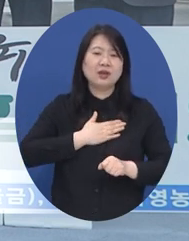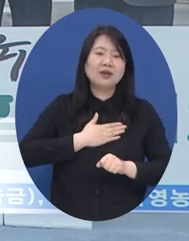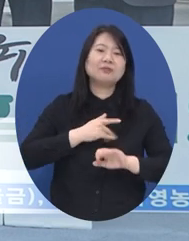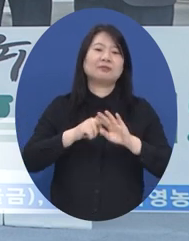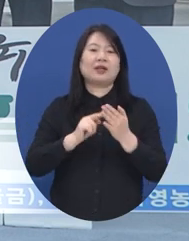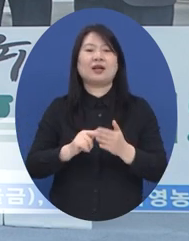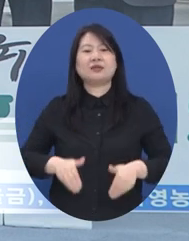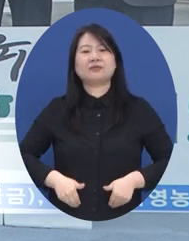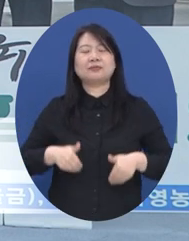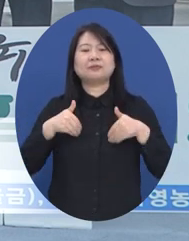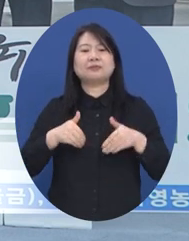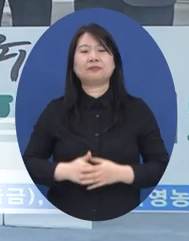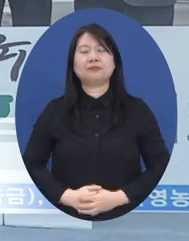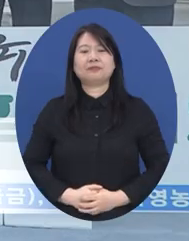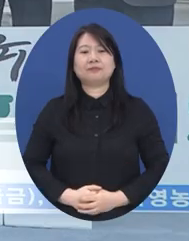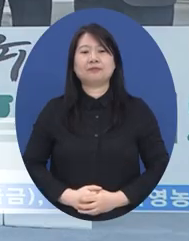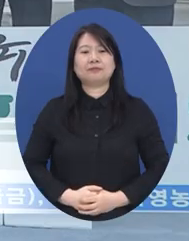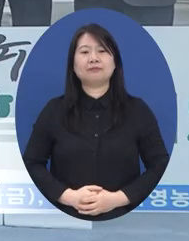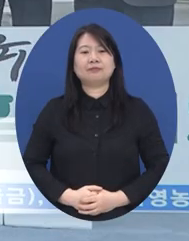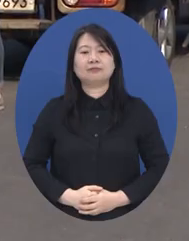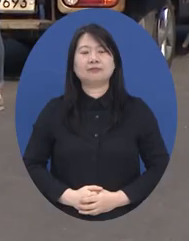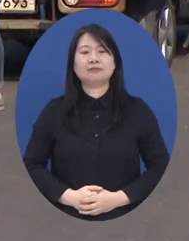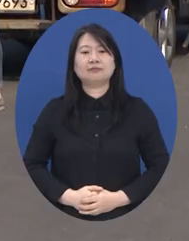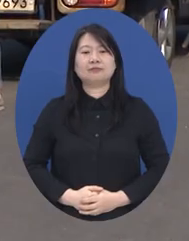최지원 기자가 그 현장 전합니다.